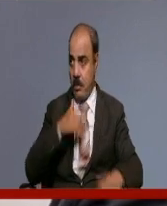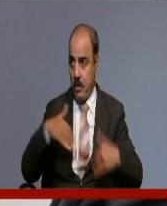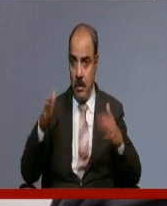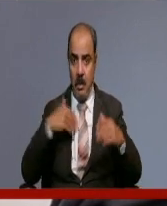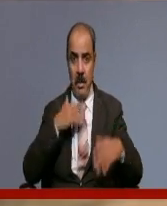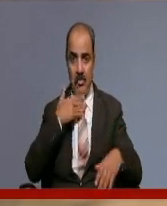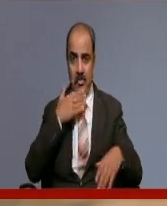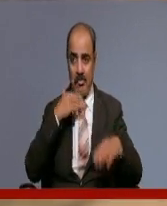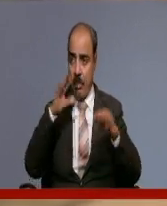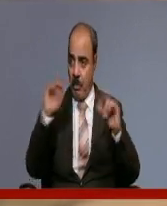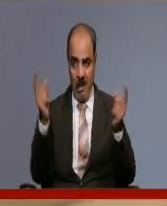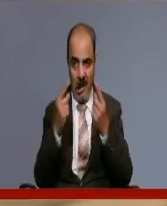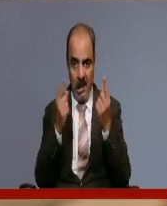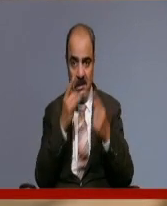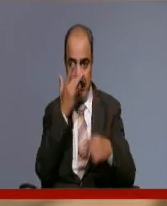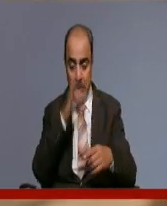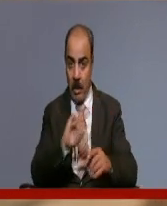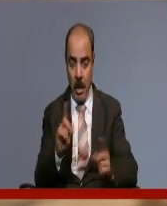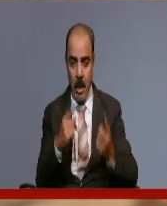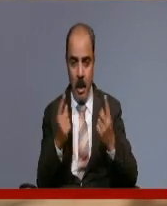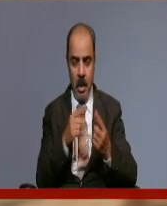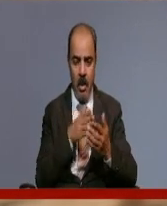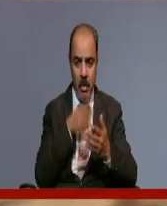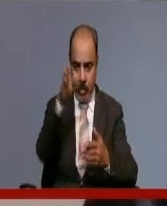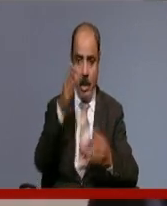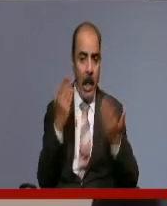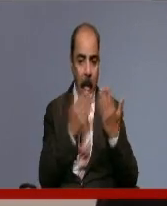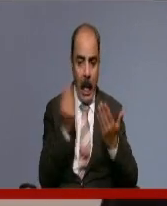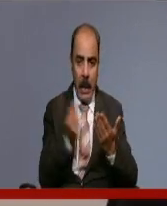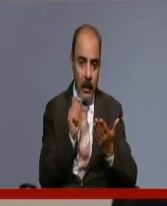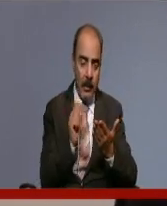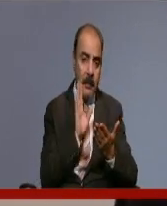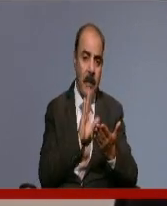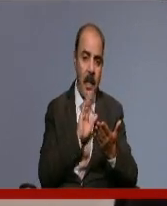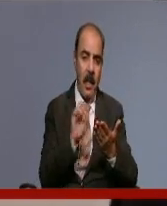عبيط اللي يقول لك كده لا يا روحي الكتاب